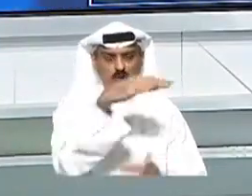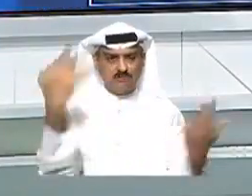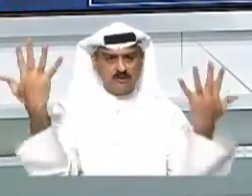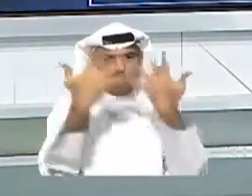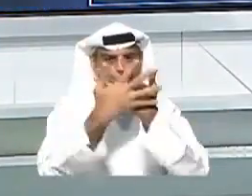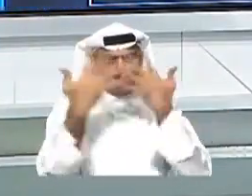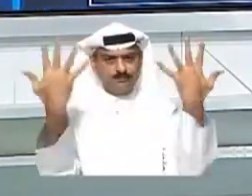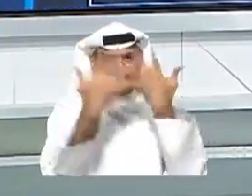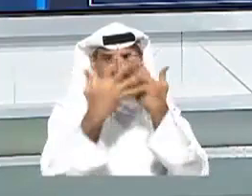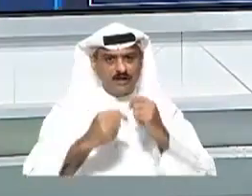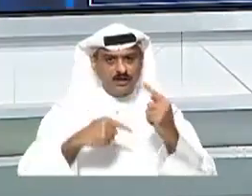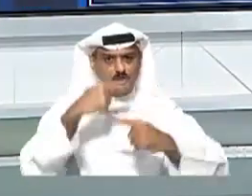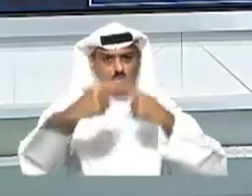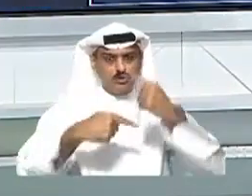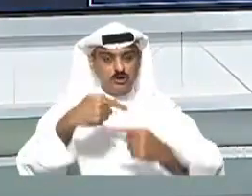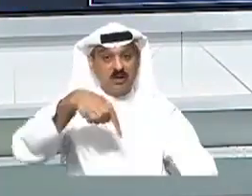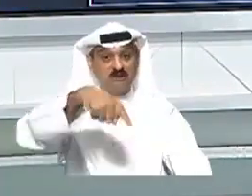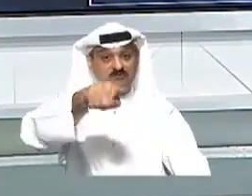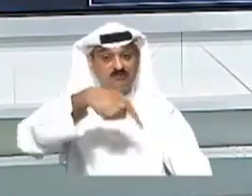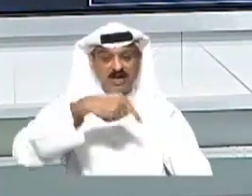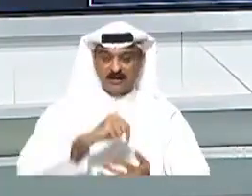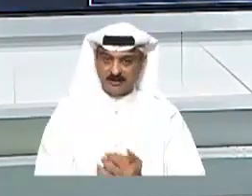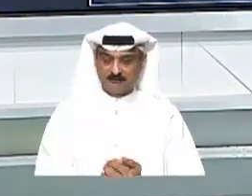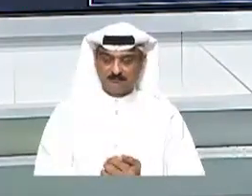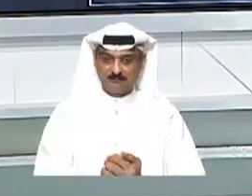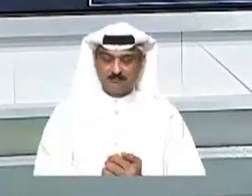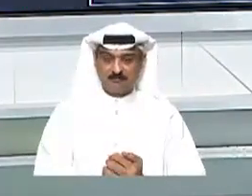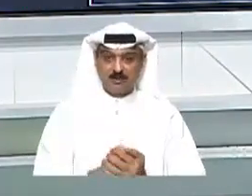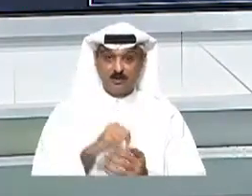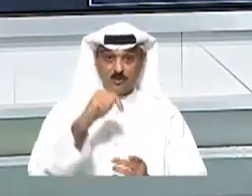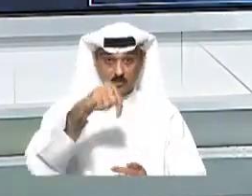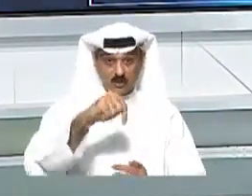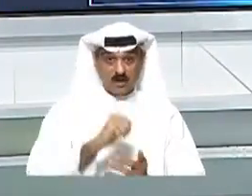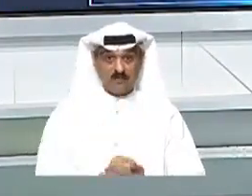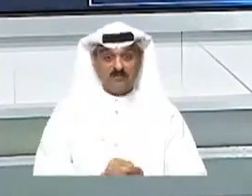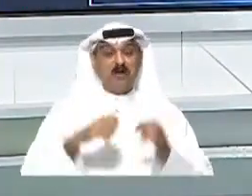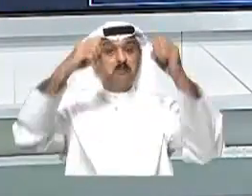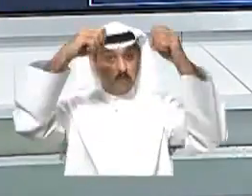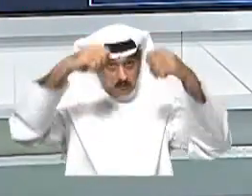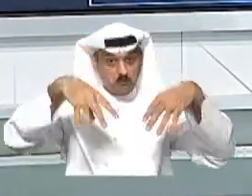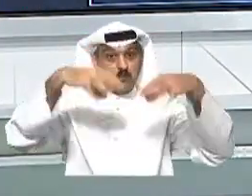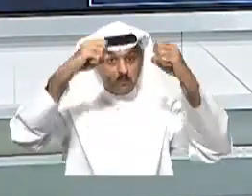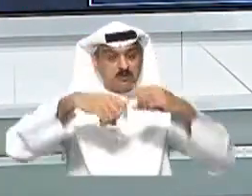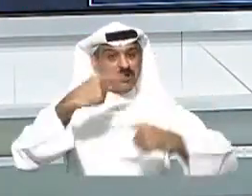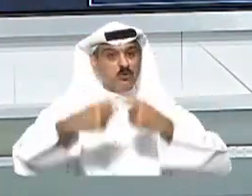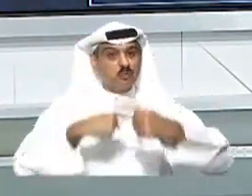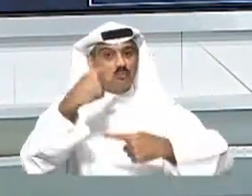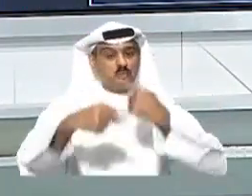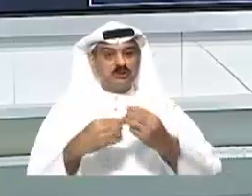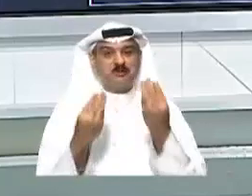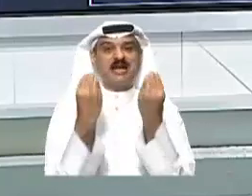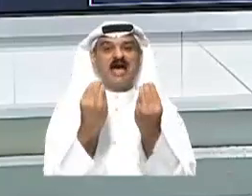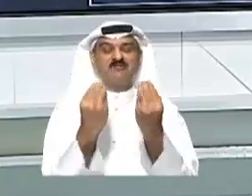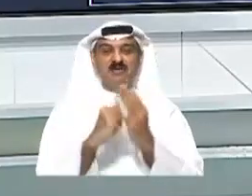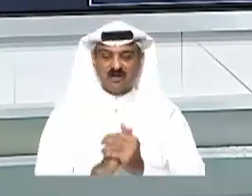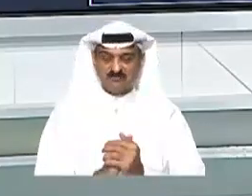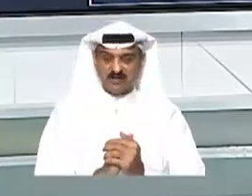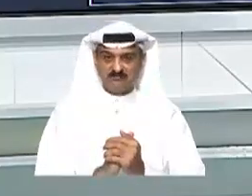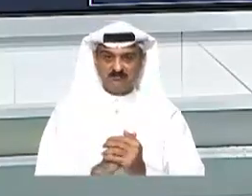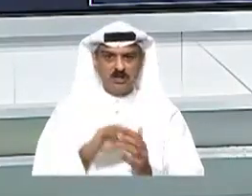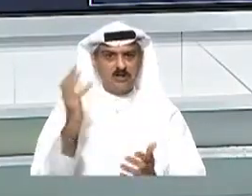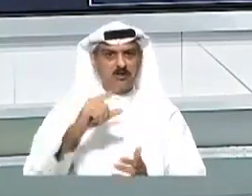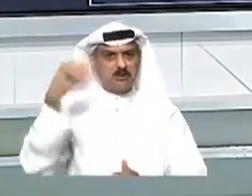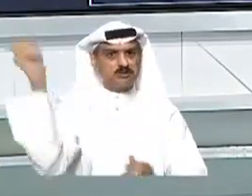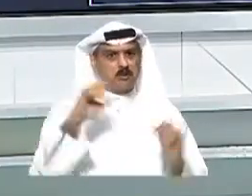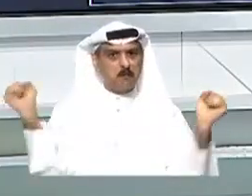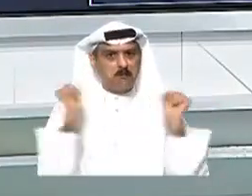قد يستمر معنا خلال الأيام القليلة المقبلة، وأيضا فرص الأمطار راح تكون مستمرة خفيفة متفرقة وقد تكون رعدية